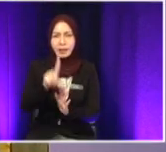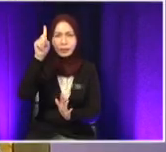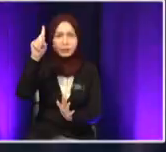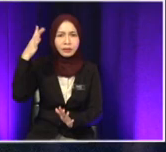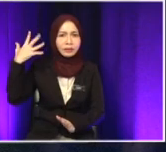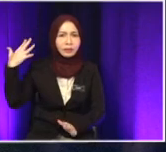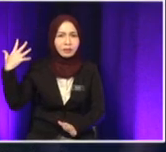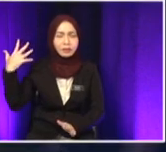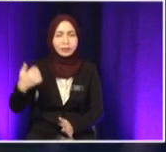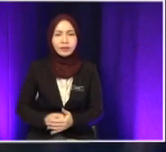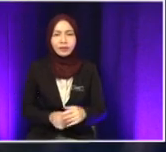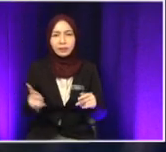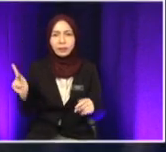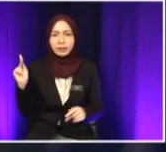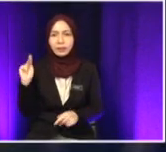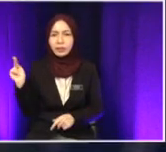tidak